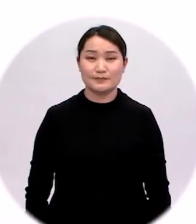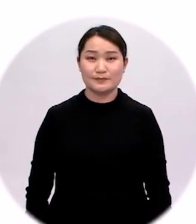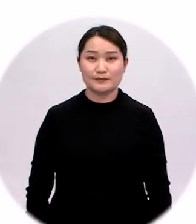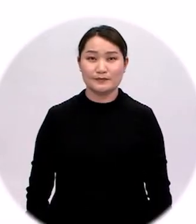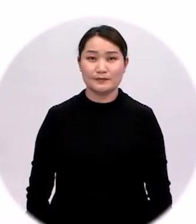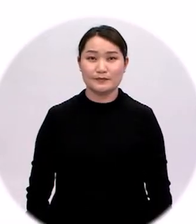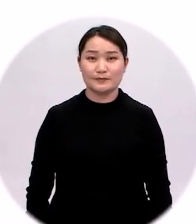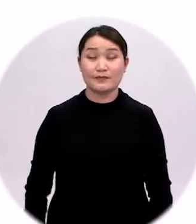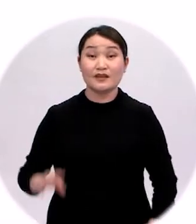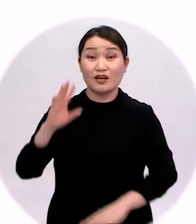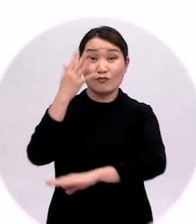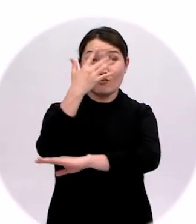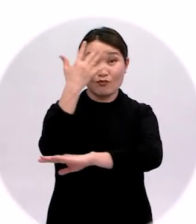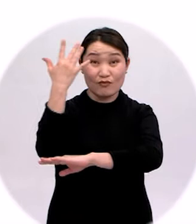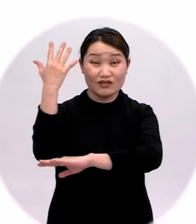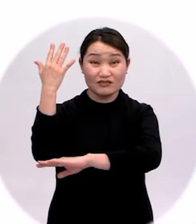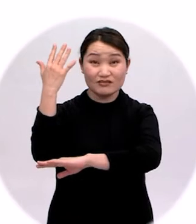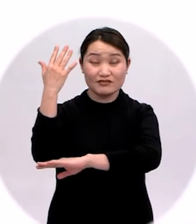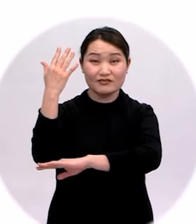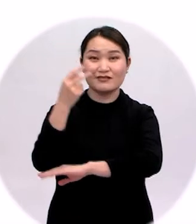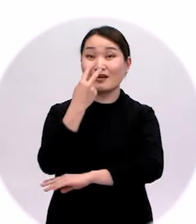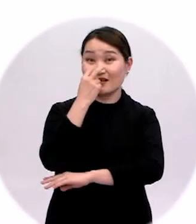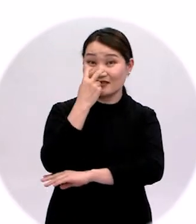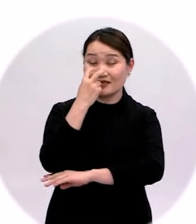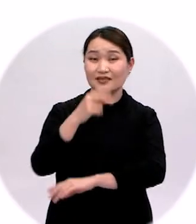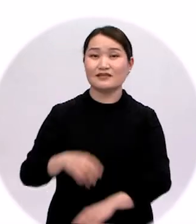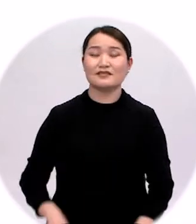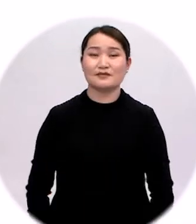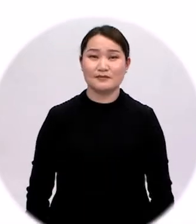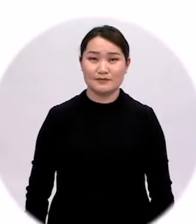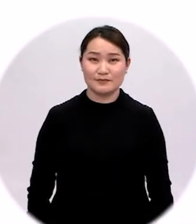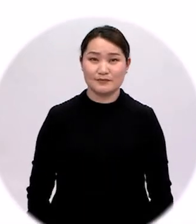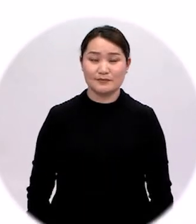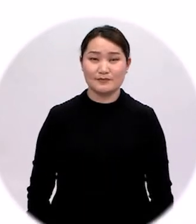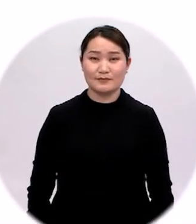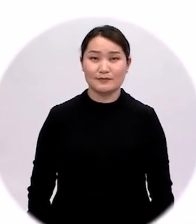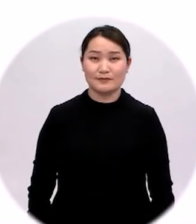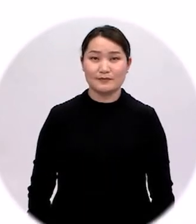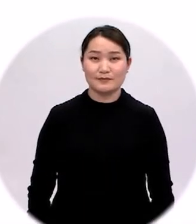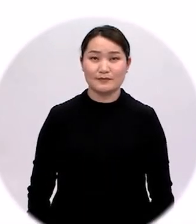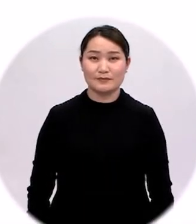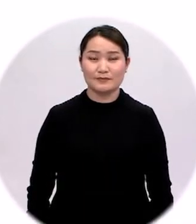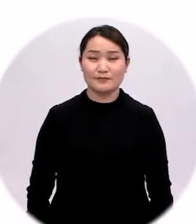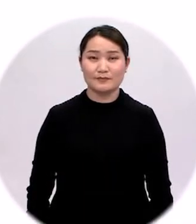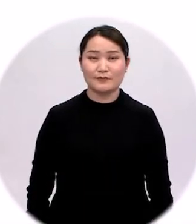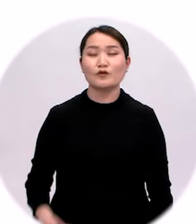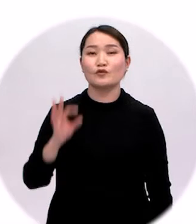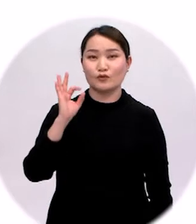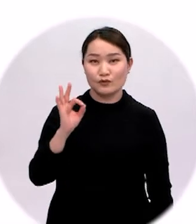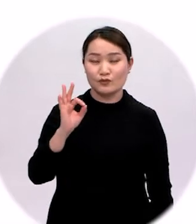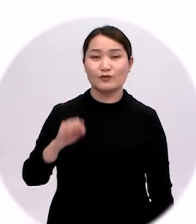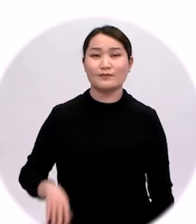Бидний ажигласан модны зургийг хэрхэн зурж бутсан байна?